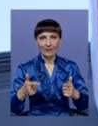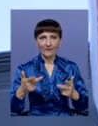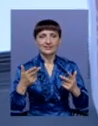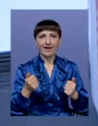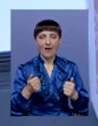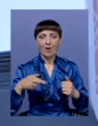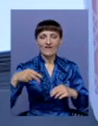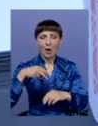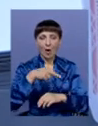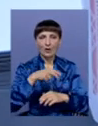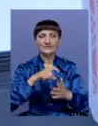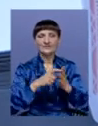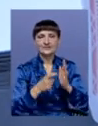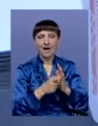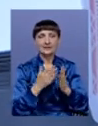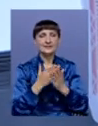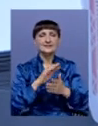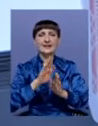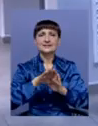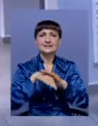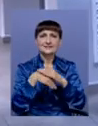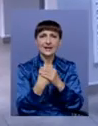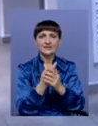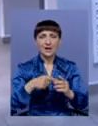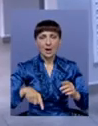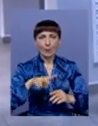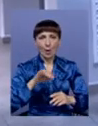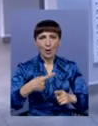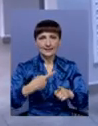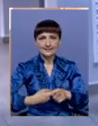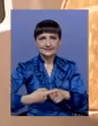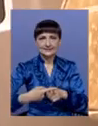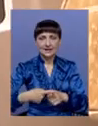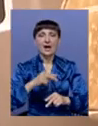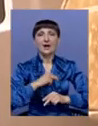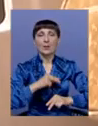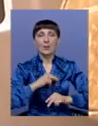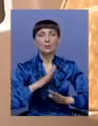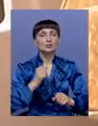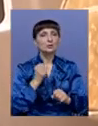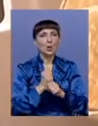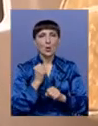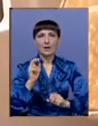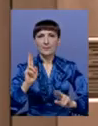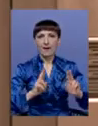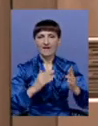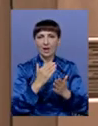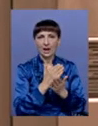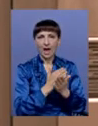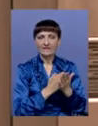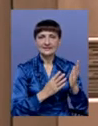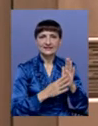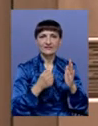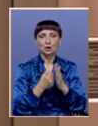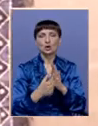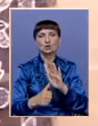основательно. У входа и в отдельных залах установлены антисептики, на полу нанесены разметки. Работать сотрудники будут по строго установленному графику с